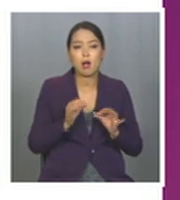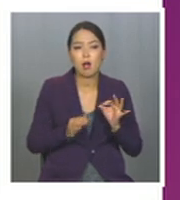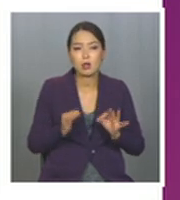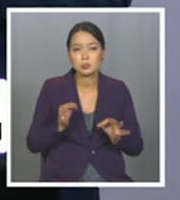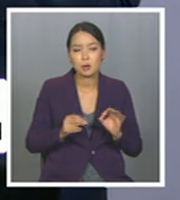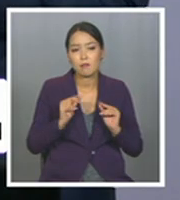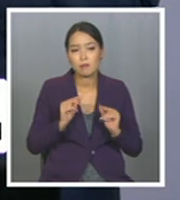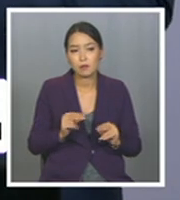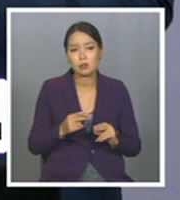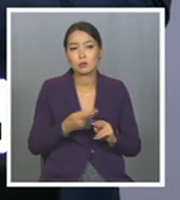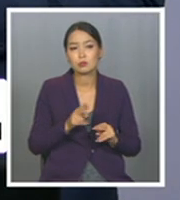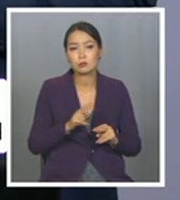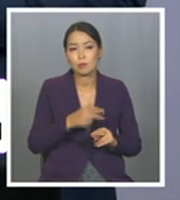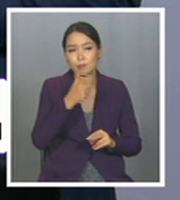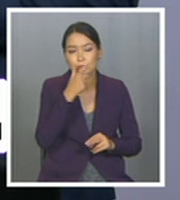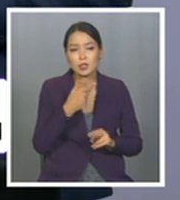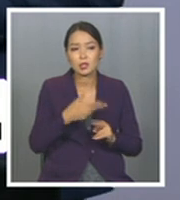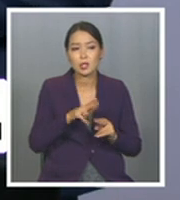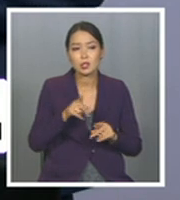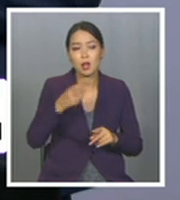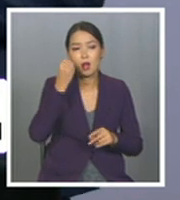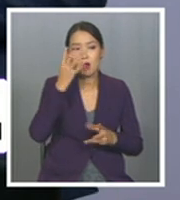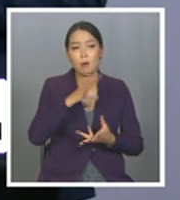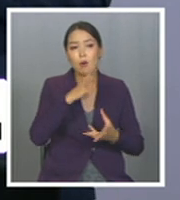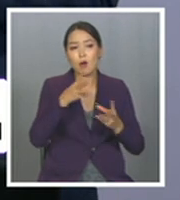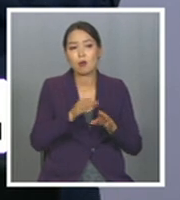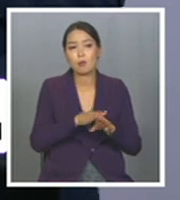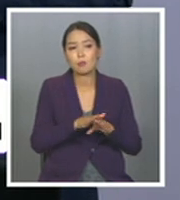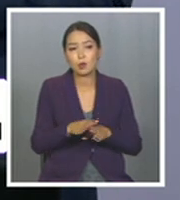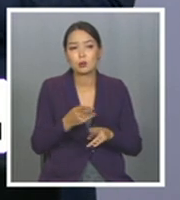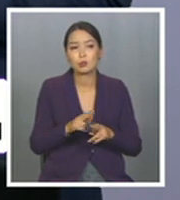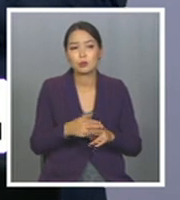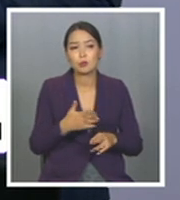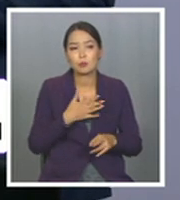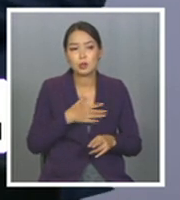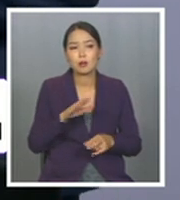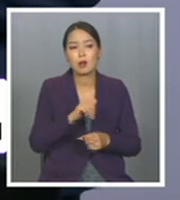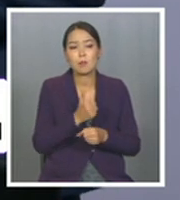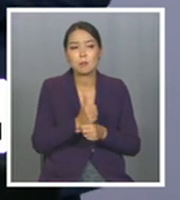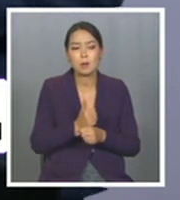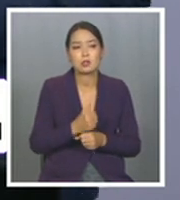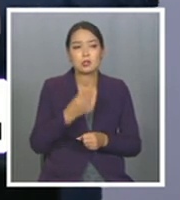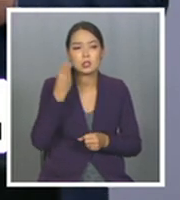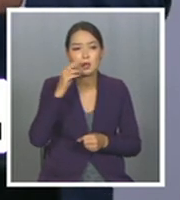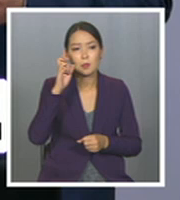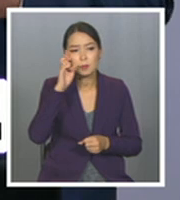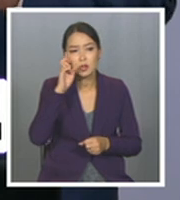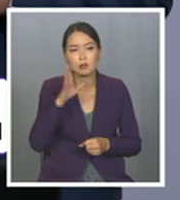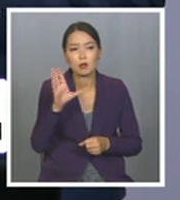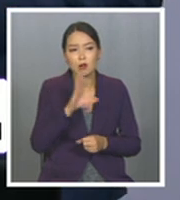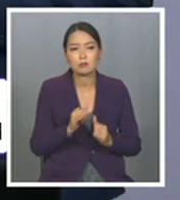осы қабілетті меңгерсек, онда біз бәсекеге қабілетті мемлекет құрып, зияткер ұлт